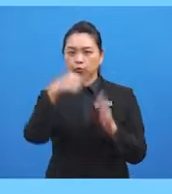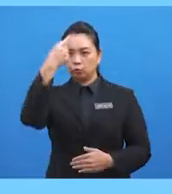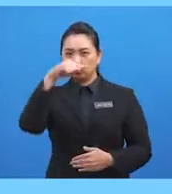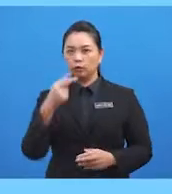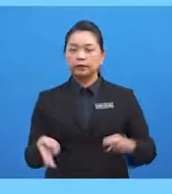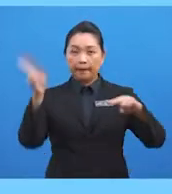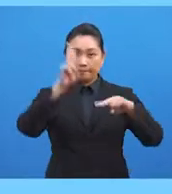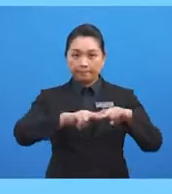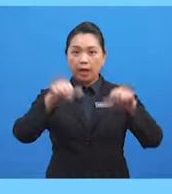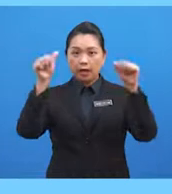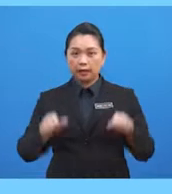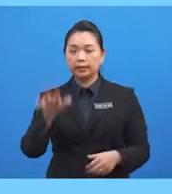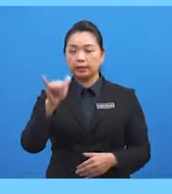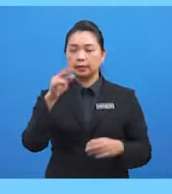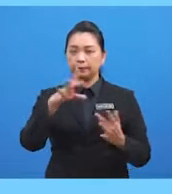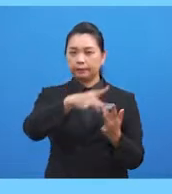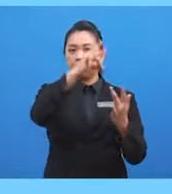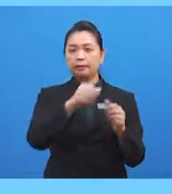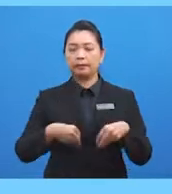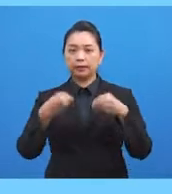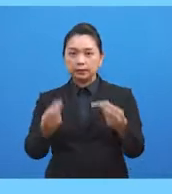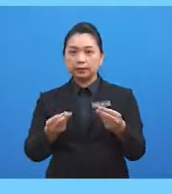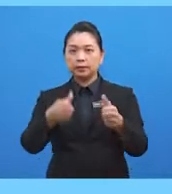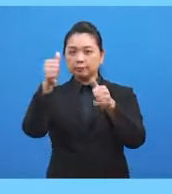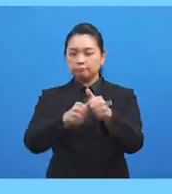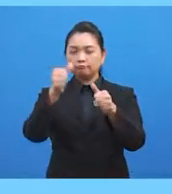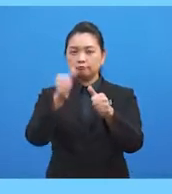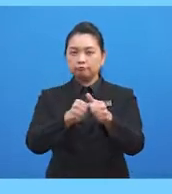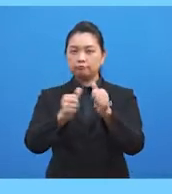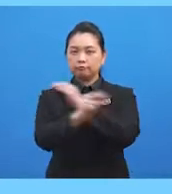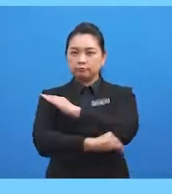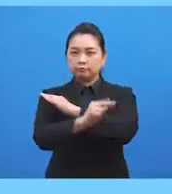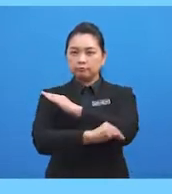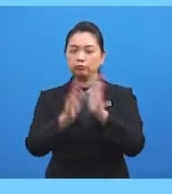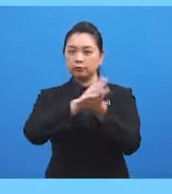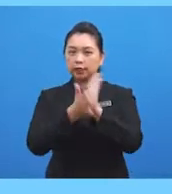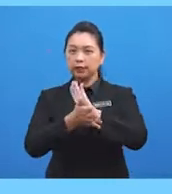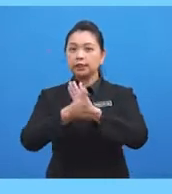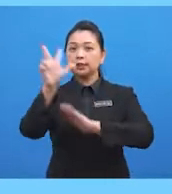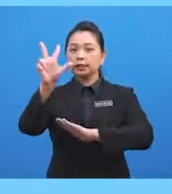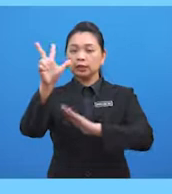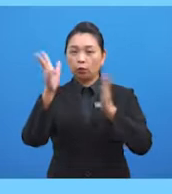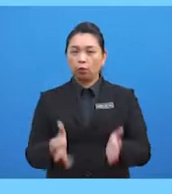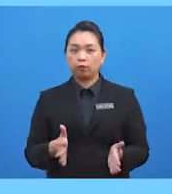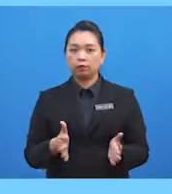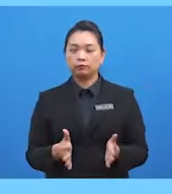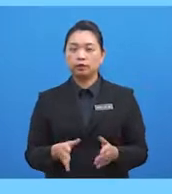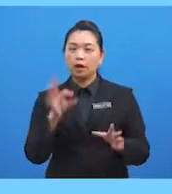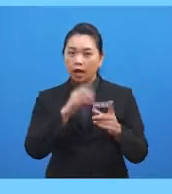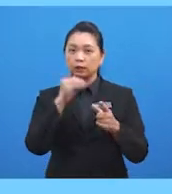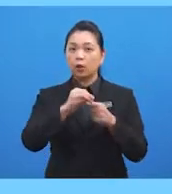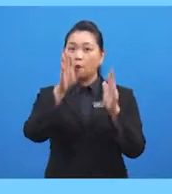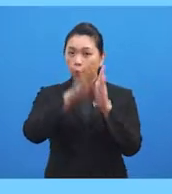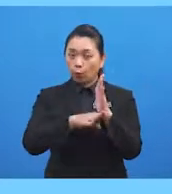bilangan ahli yang dipilih bagi setiap negeri menjadi tiga orang serta mengurangkan bilangan ahli dilantik